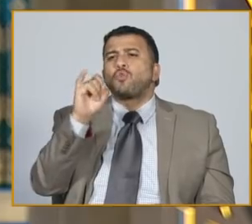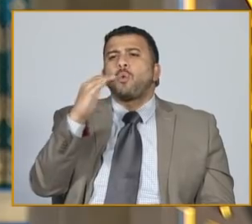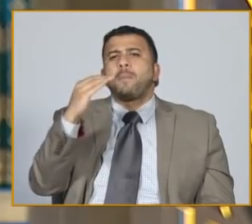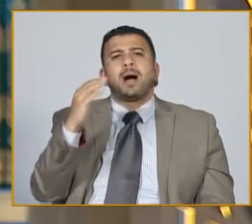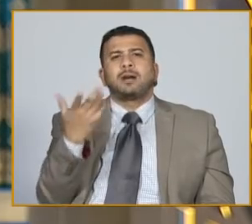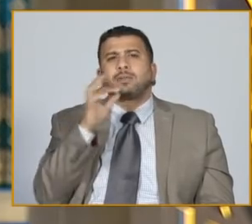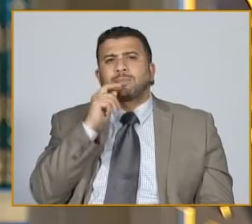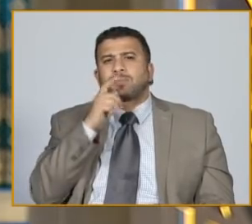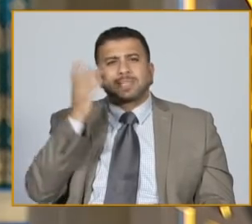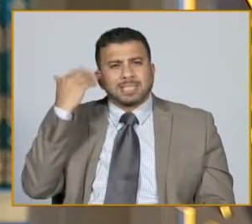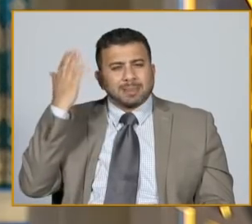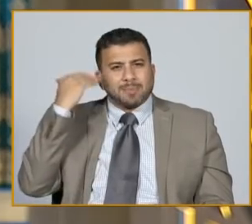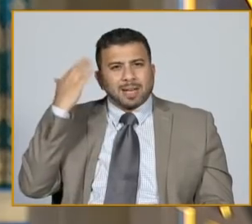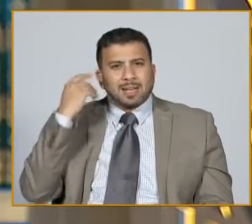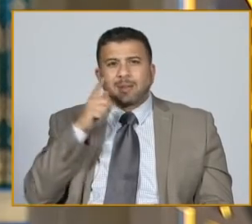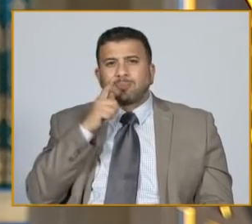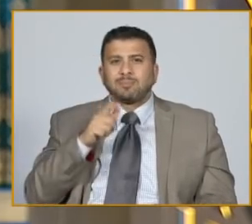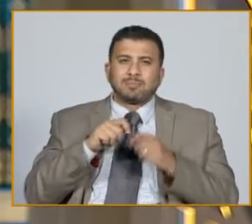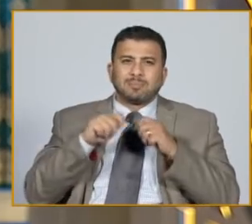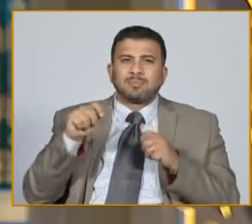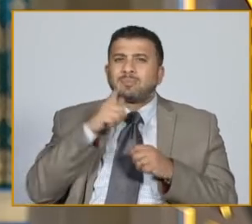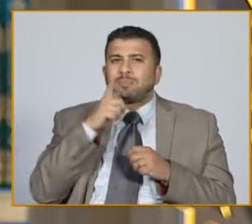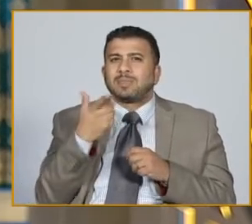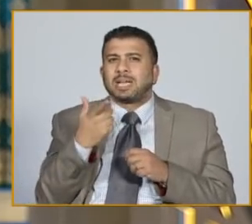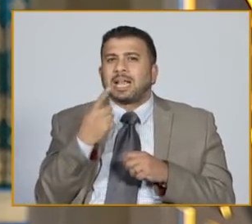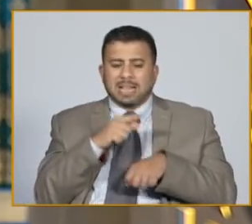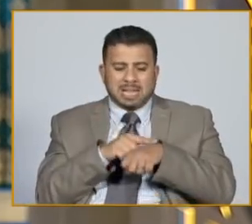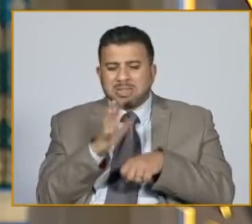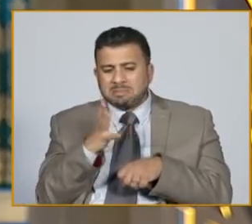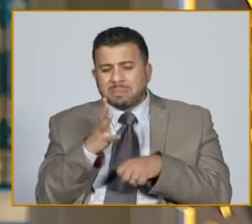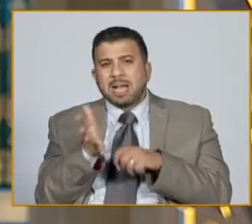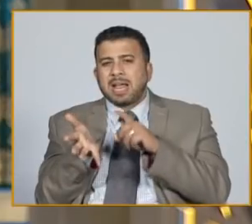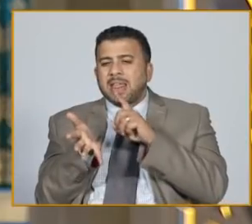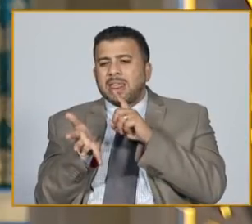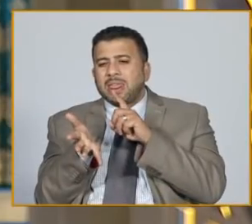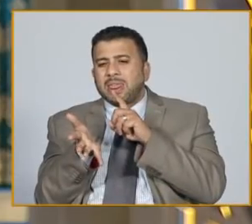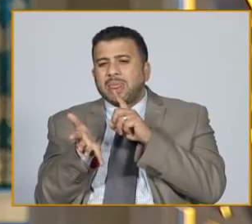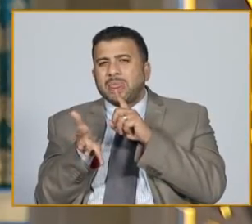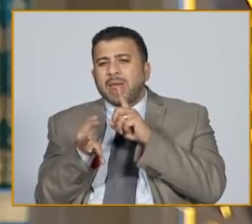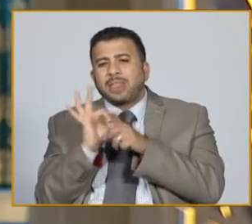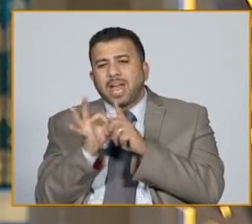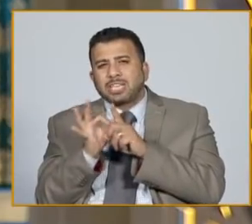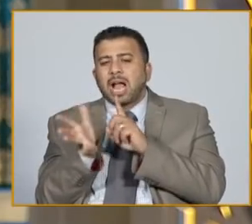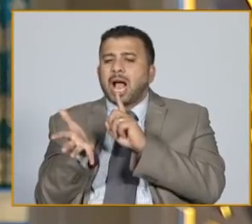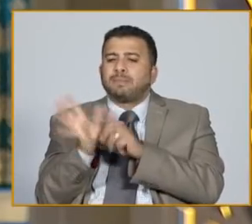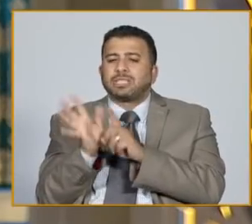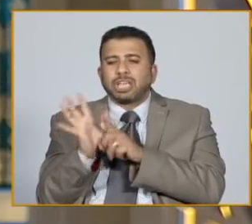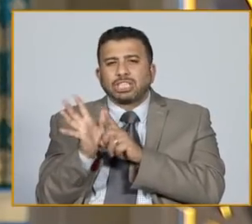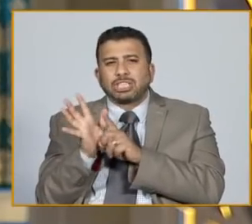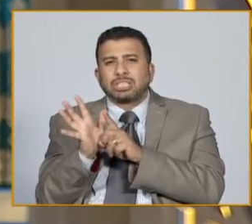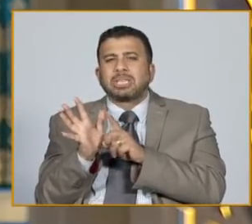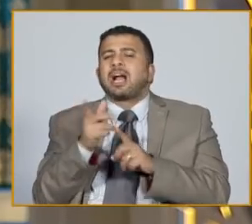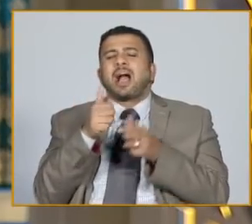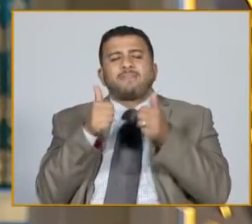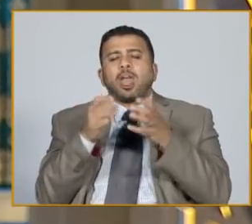الذي يقيسون فيه قديما تقريبا 13 دقيقة إلى إلى إلى ربع ساعة، وبعضهم يقول 10 دقائق، لكن